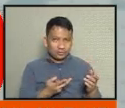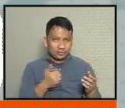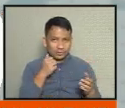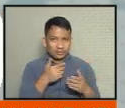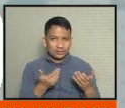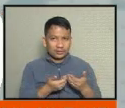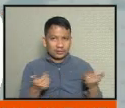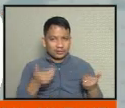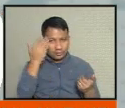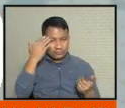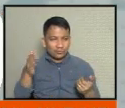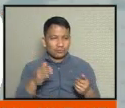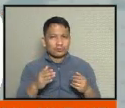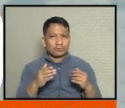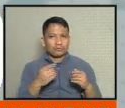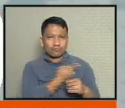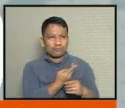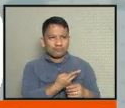Wala akong alam doon.